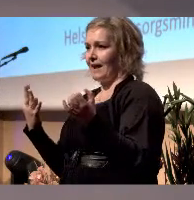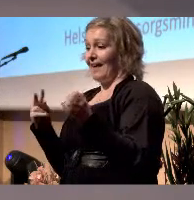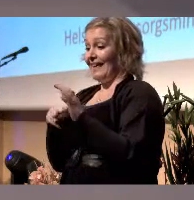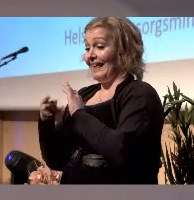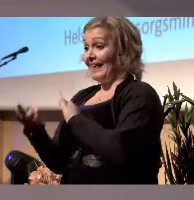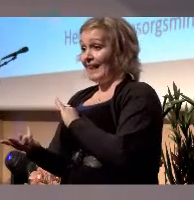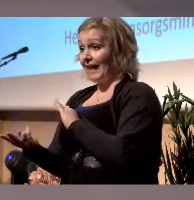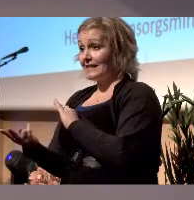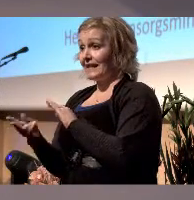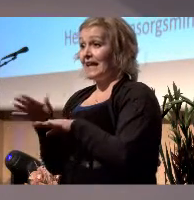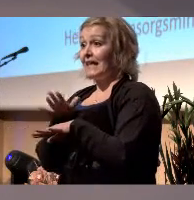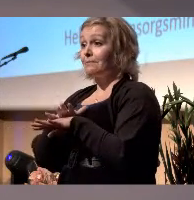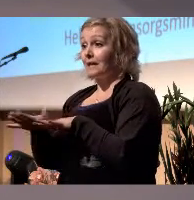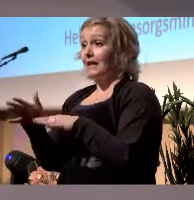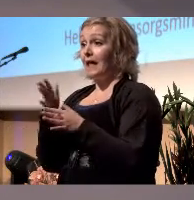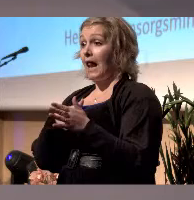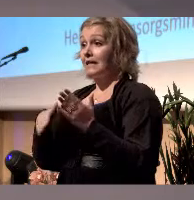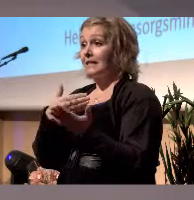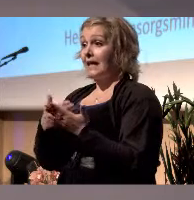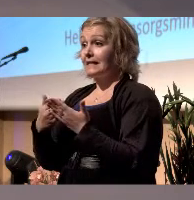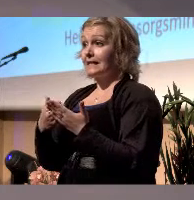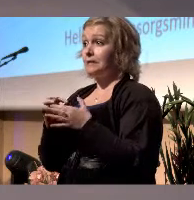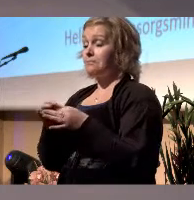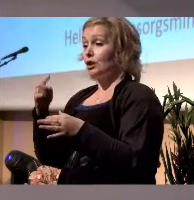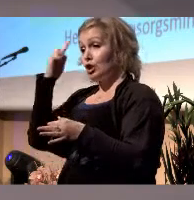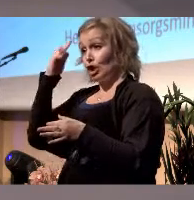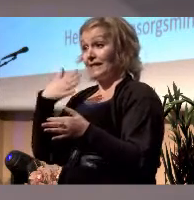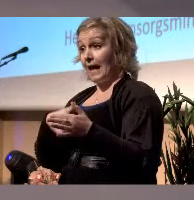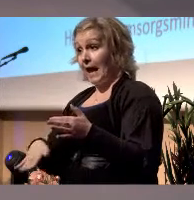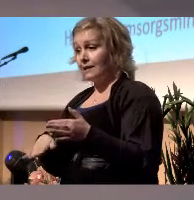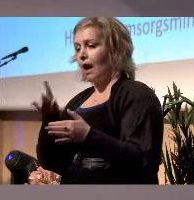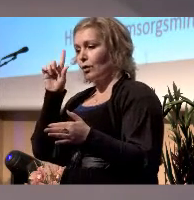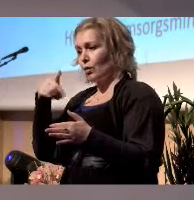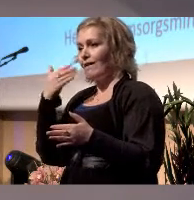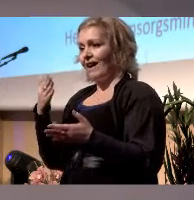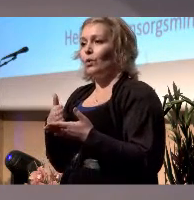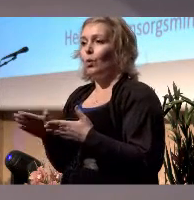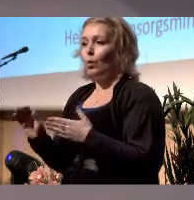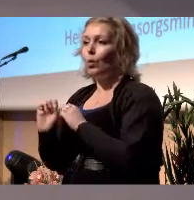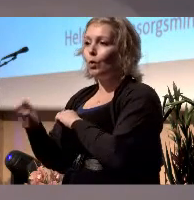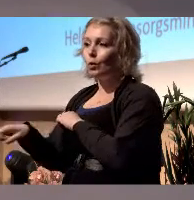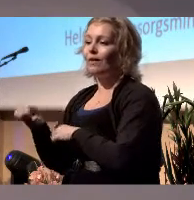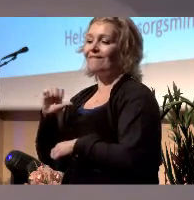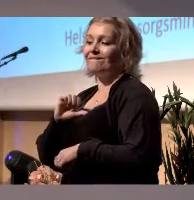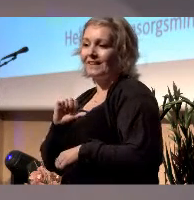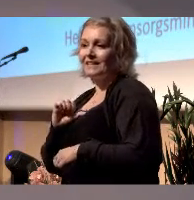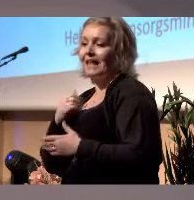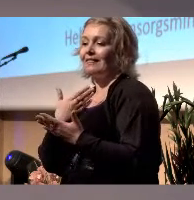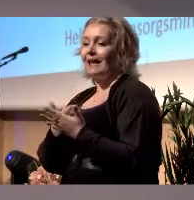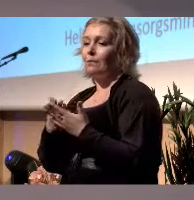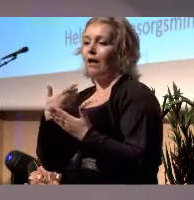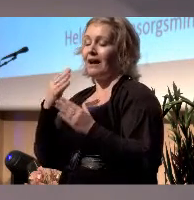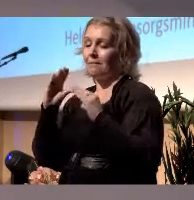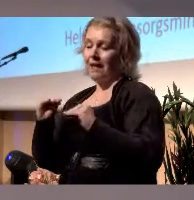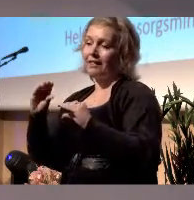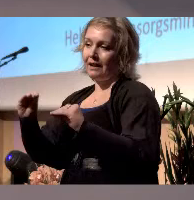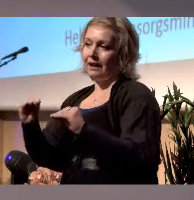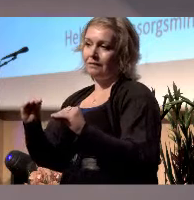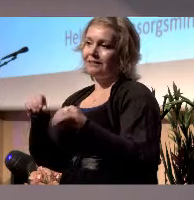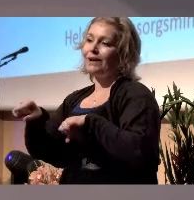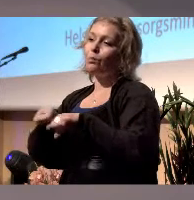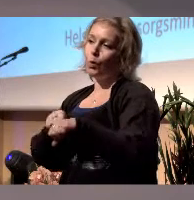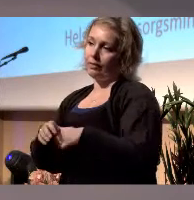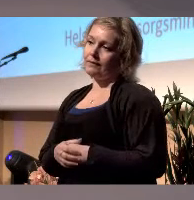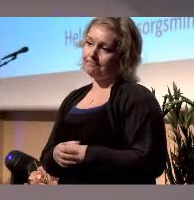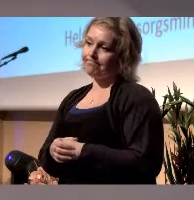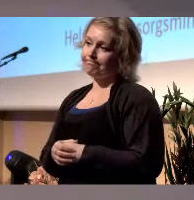innleggelser i spesialisthelsetjenesten innenfor psykisk helse kunne vært unngått dersom tilbudet hadde vært bedre i